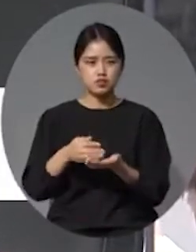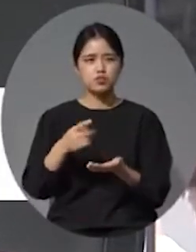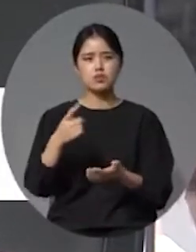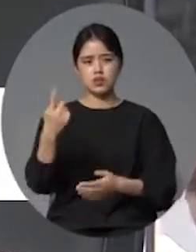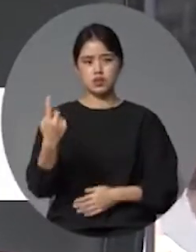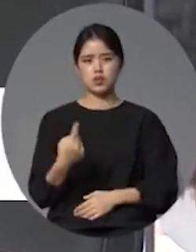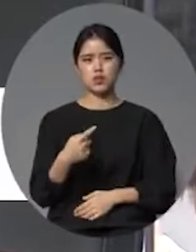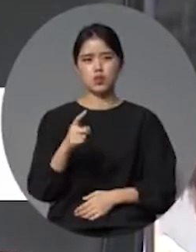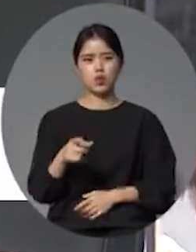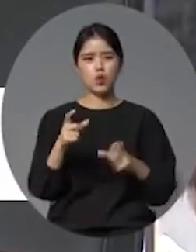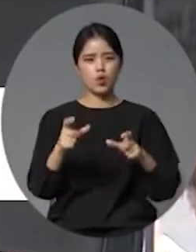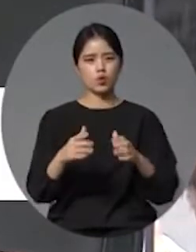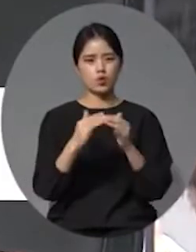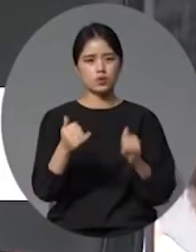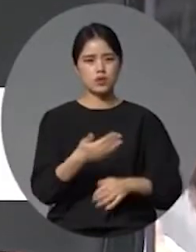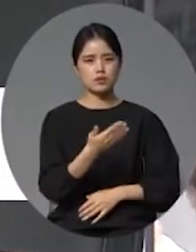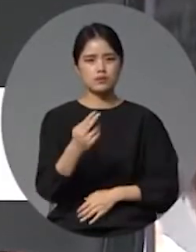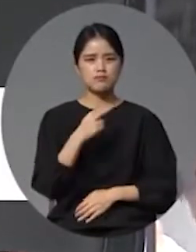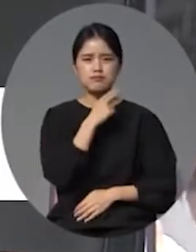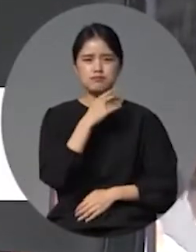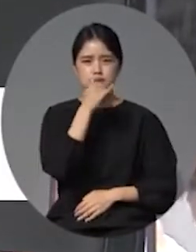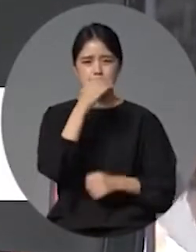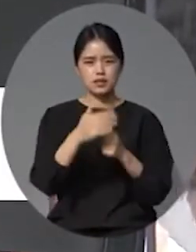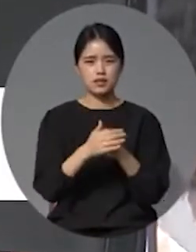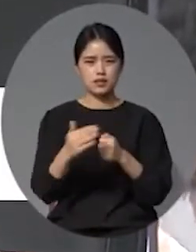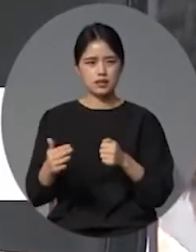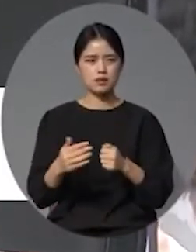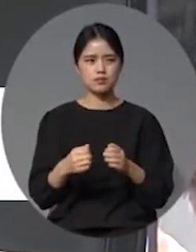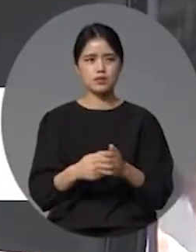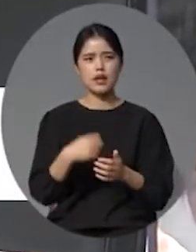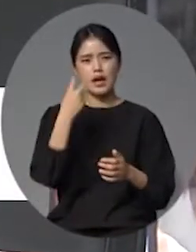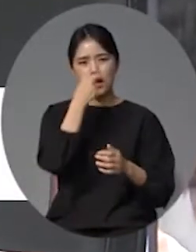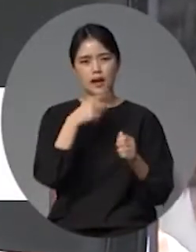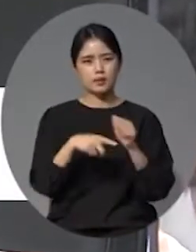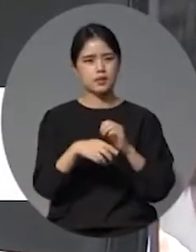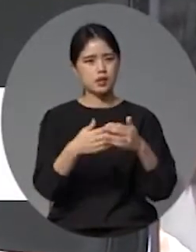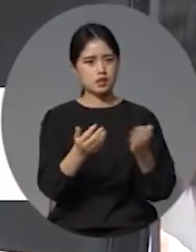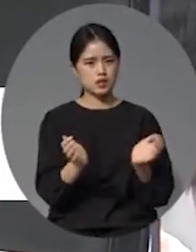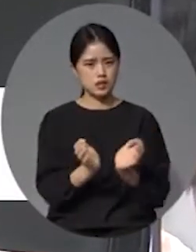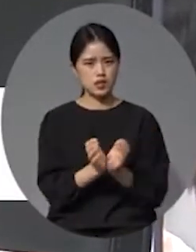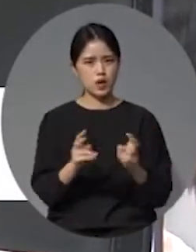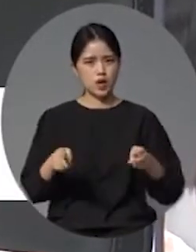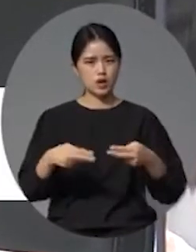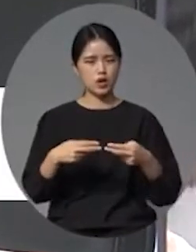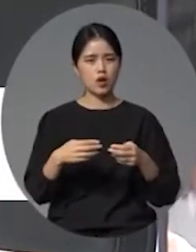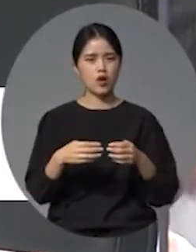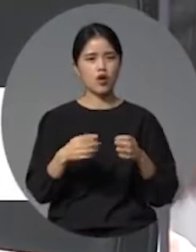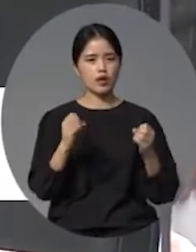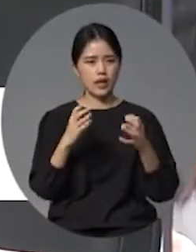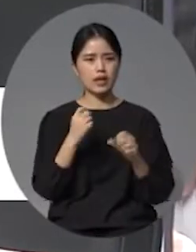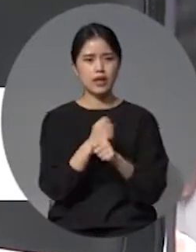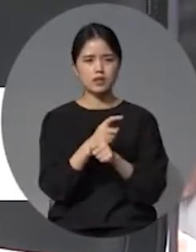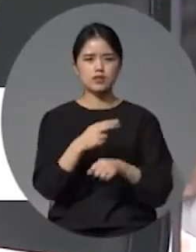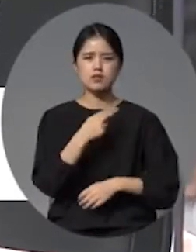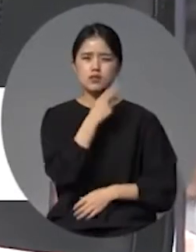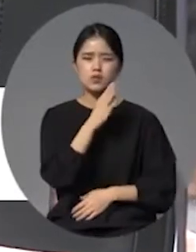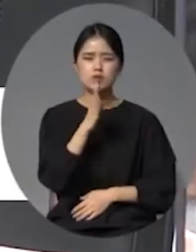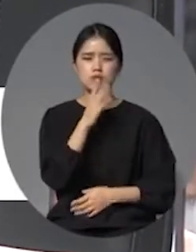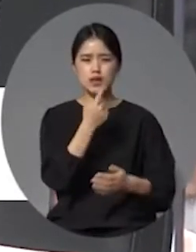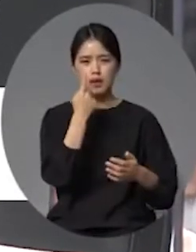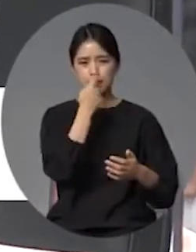대해서 의구심을 좀 제기하시는 분이 있기 때문에 우리도 감사관실과 협의해서 이런 부분에 대한 의혹이 이제 실제 밝혀질 수 있도록